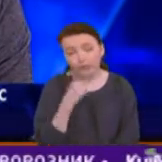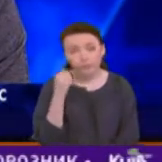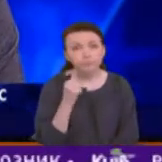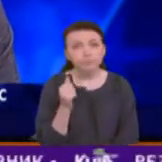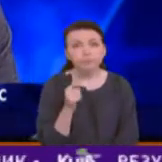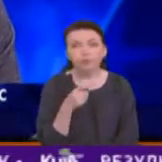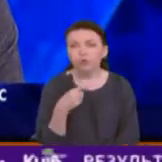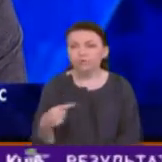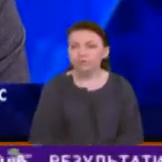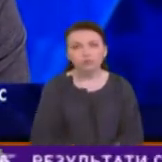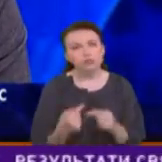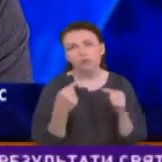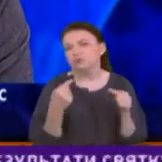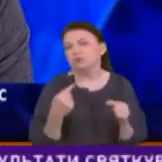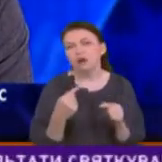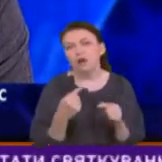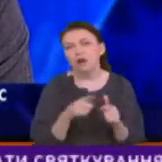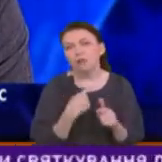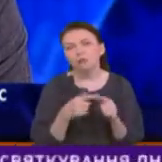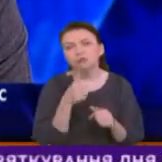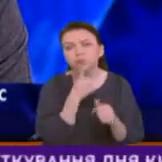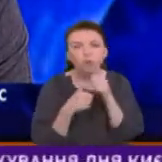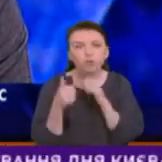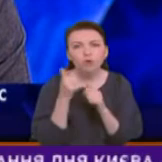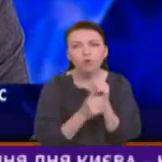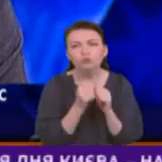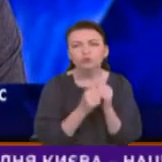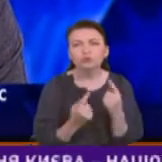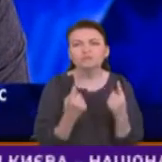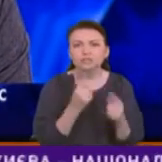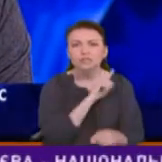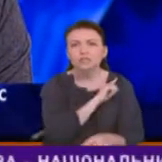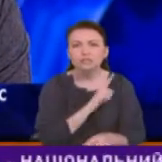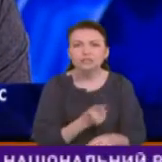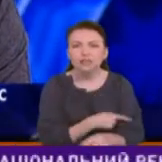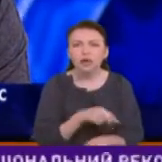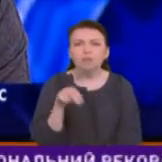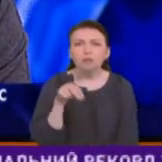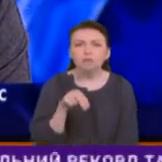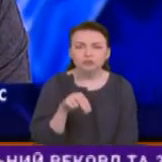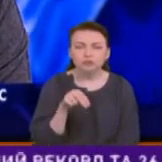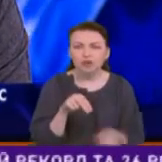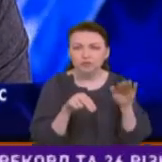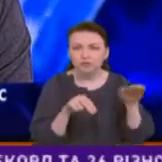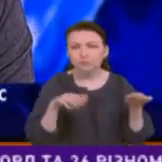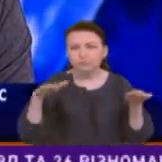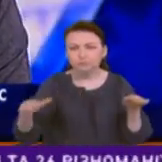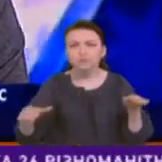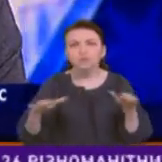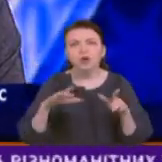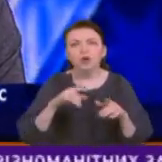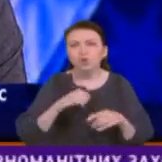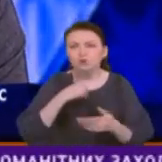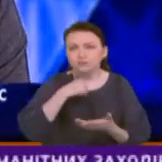ну, конфронтація, або, скажімо так, спроба кожної з великих сил на православній шахівниці остаточно